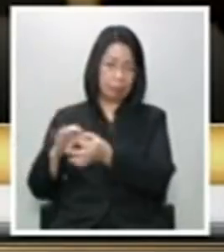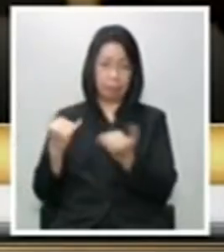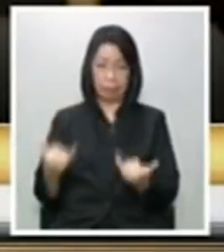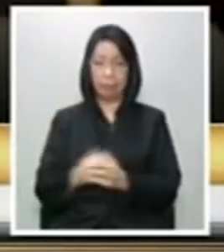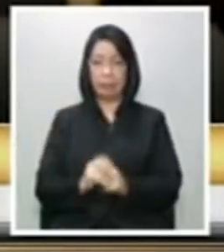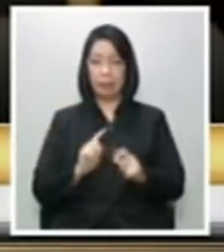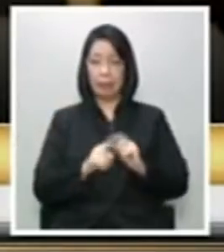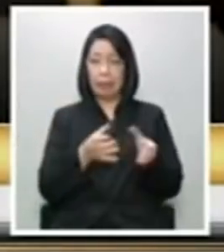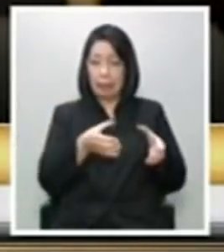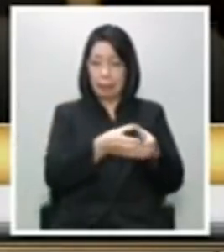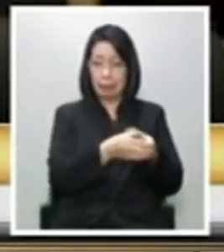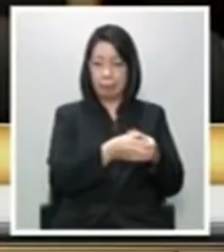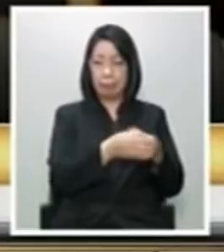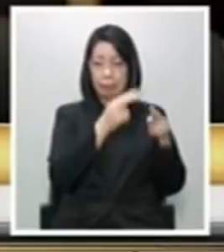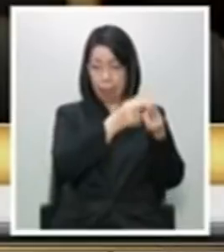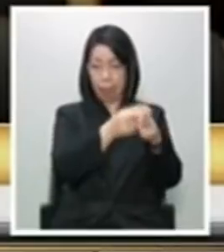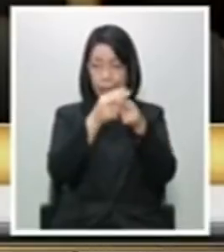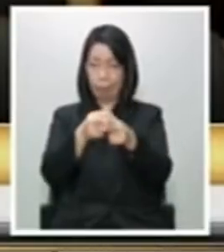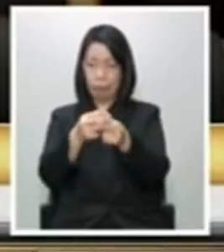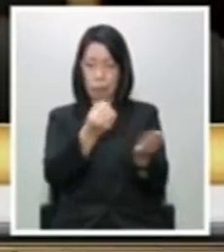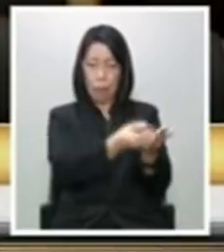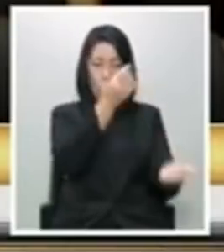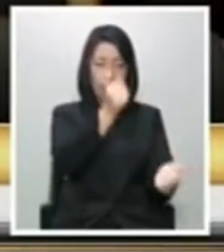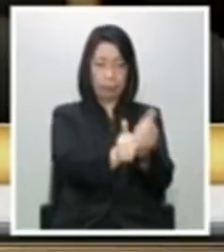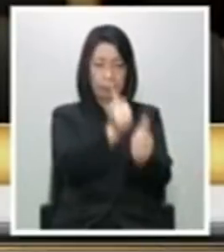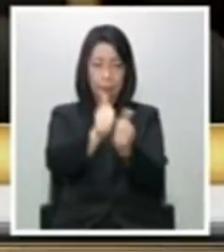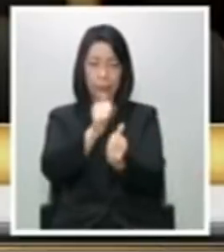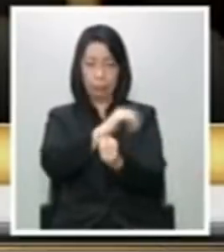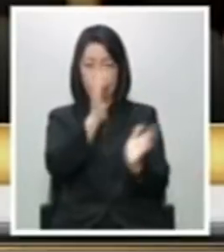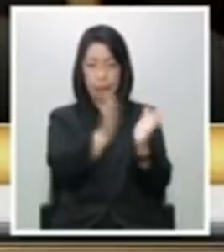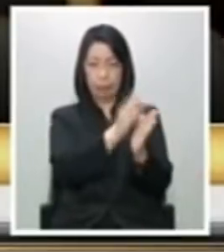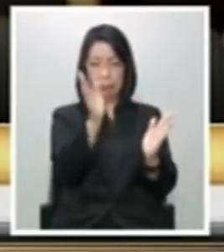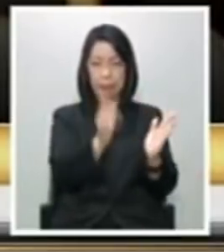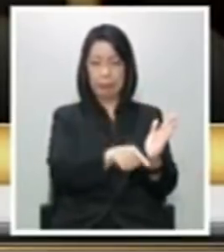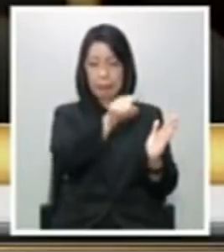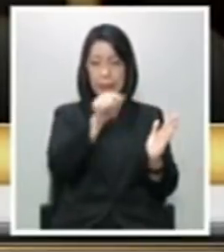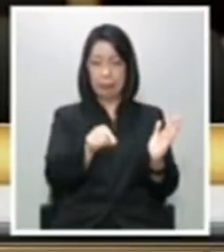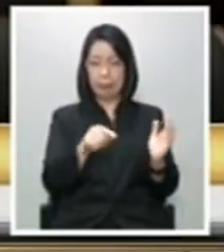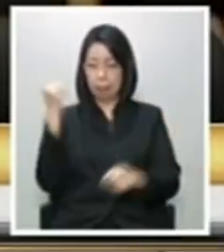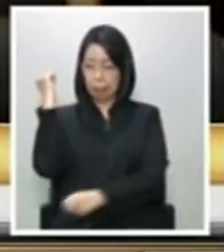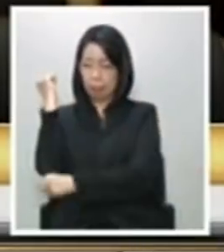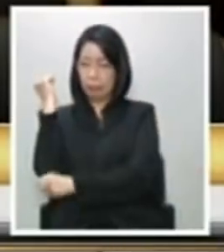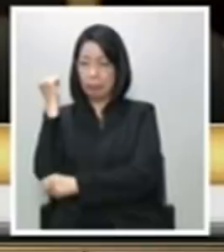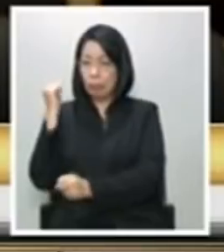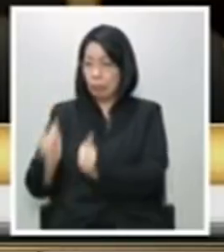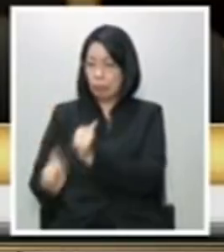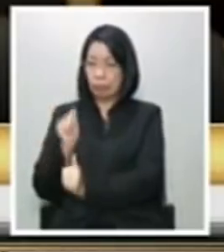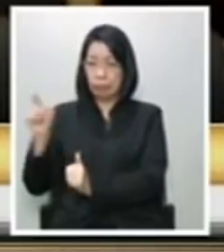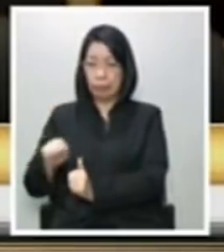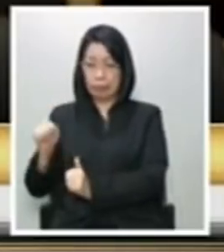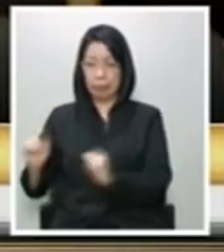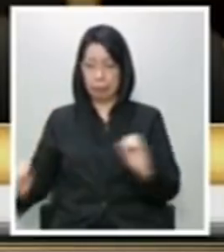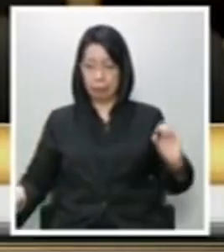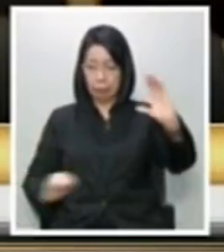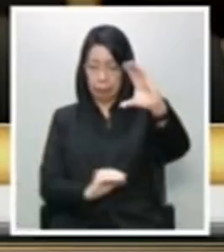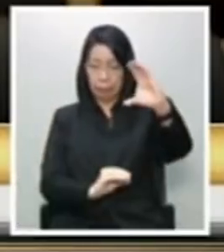นที่รวยที่สุด 10% มาเปรียบเทียบกับคนที่ยากจนที่สุด 10% ของประเทศไทยอัตราการครองก